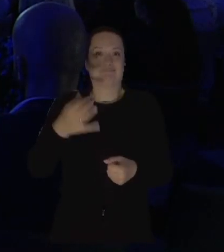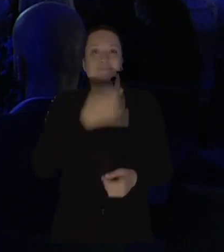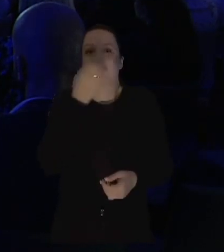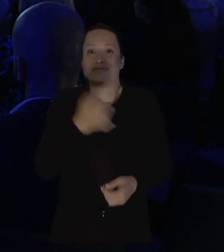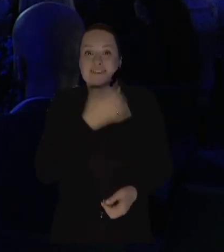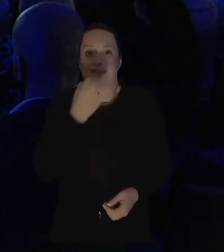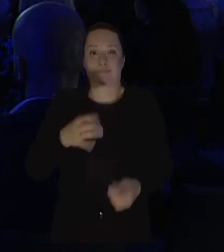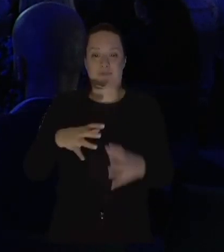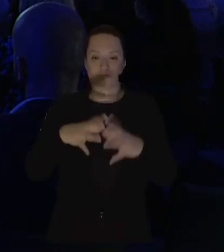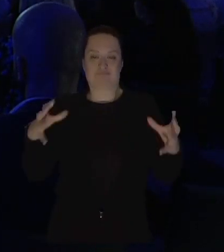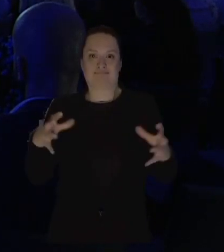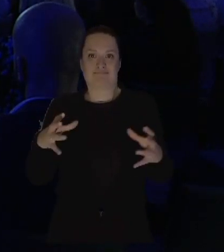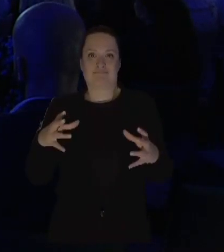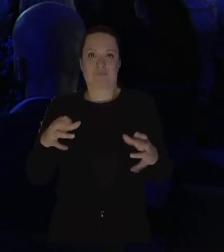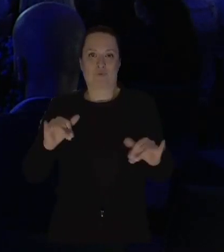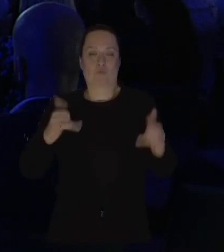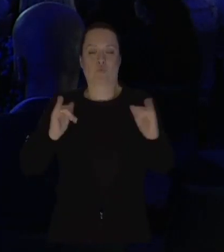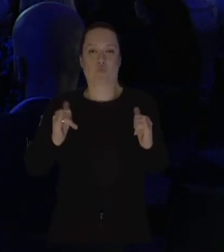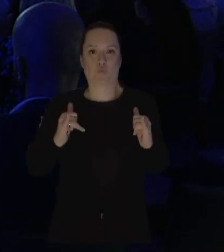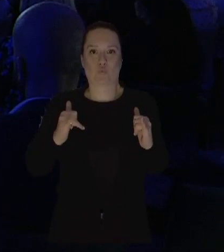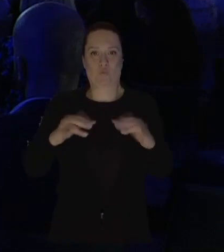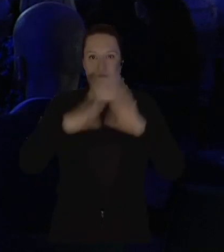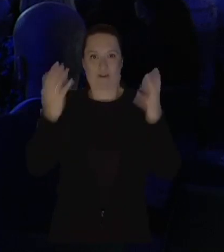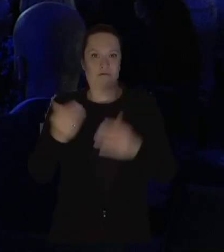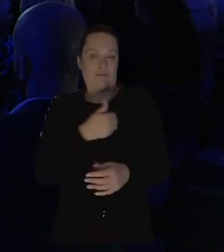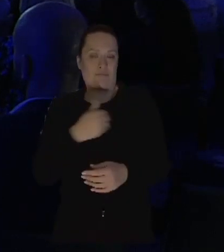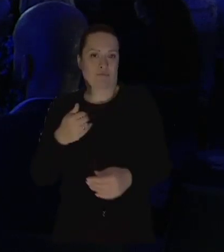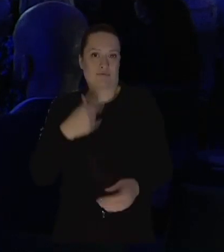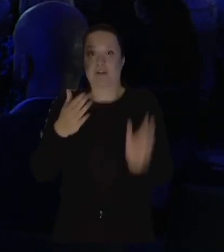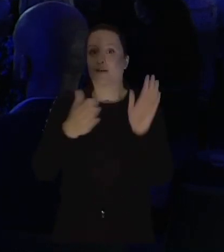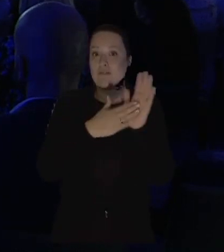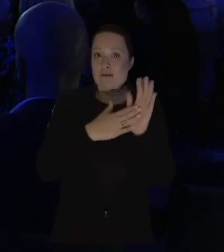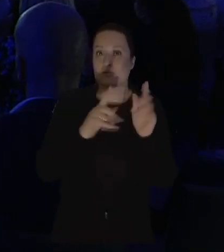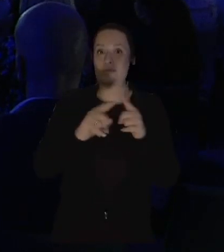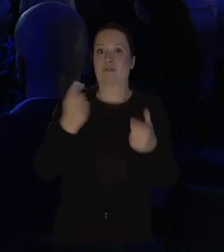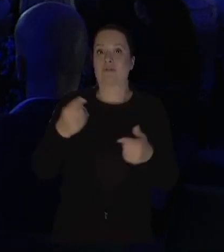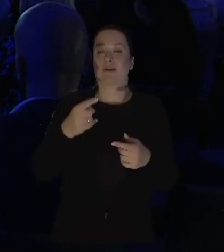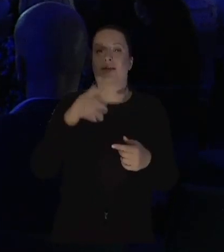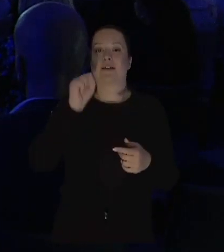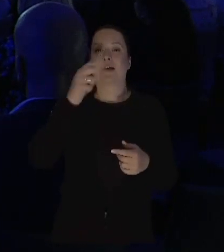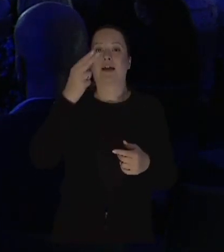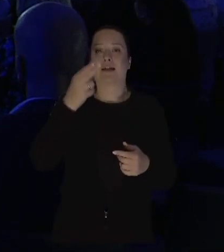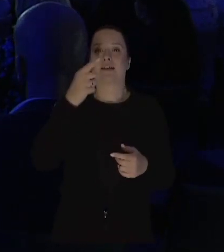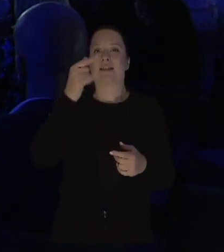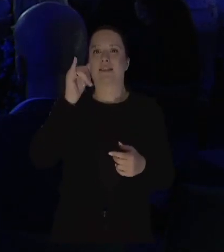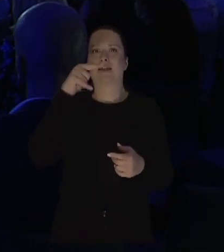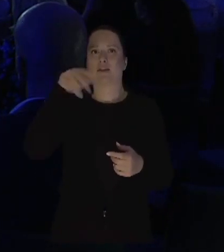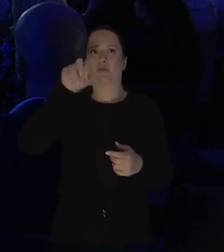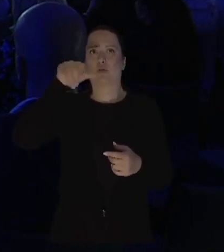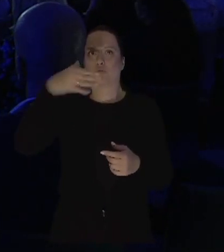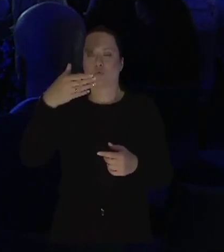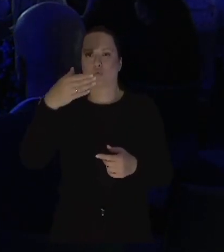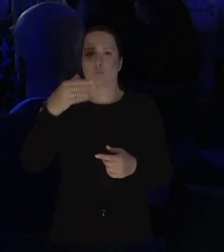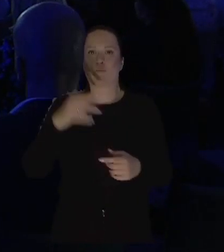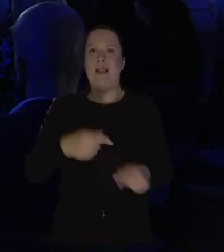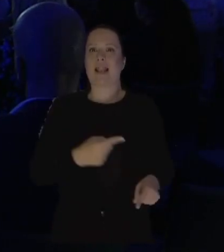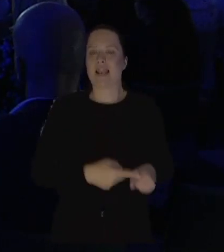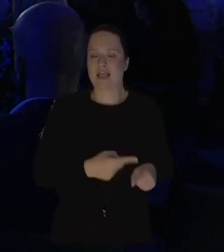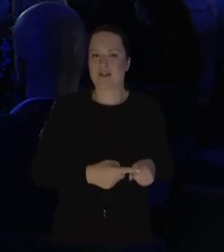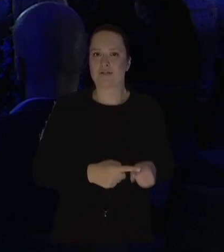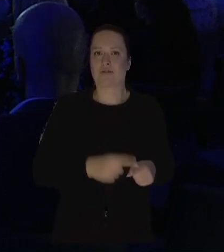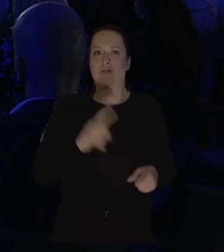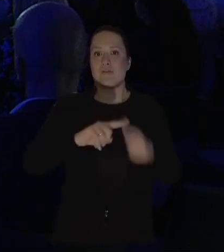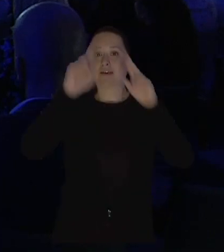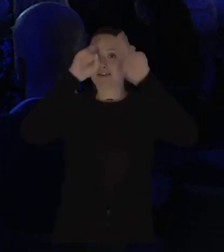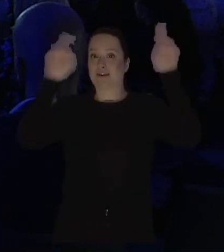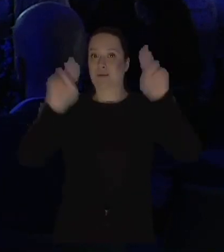turystyczny Wielkopolski. Poza tym nagrodę zdobyło Antidotum, Airshow Leszno i Zamek w